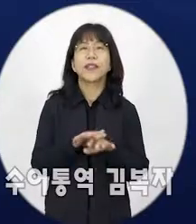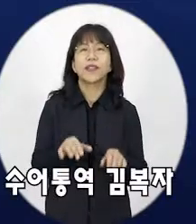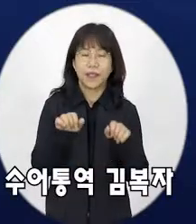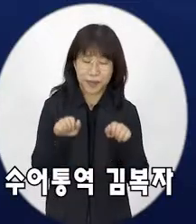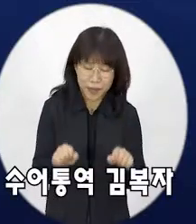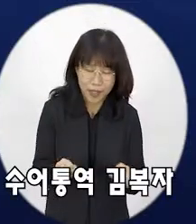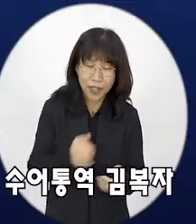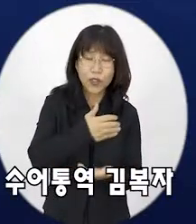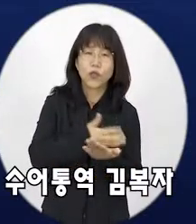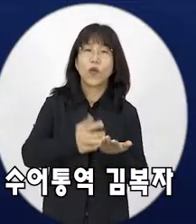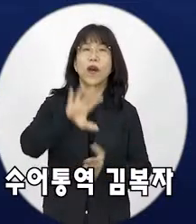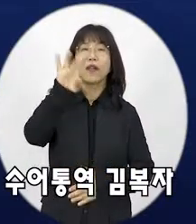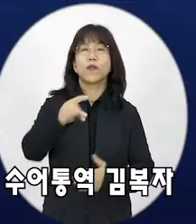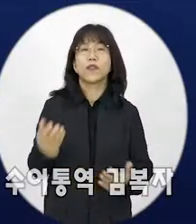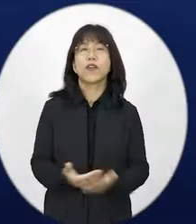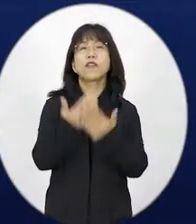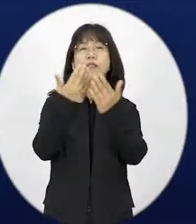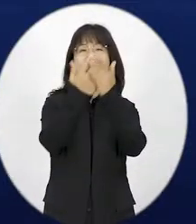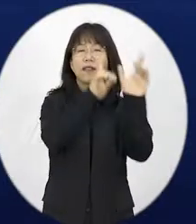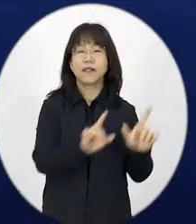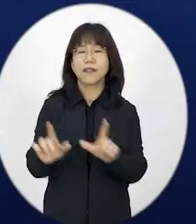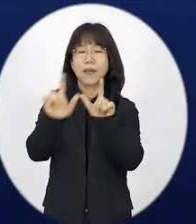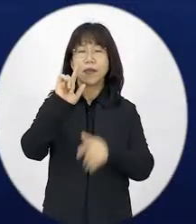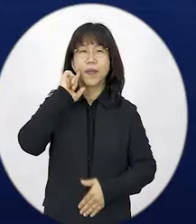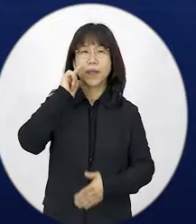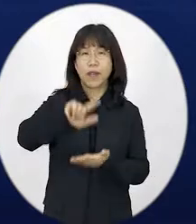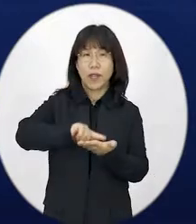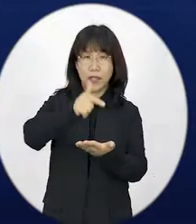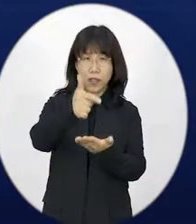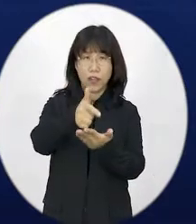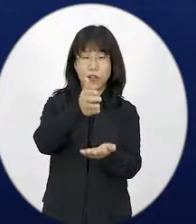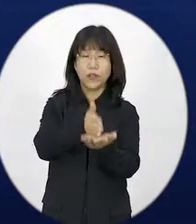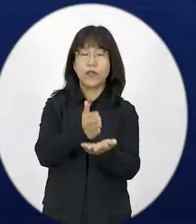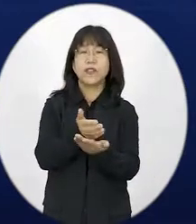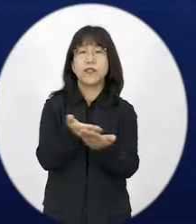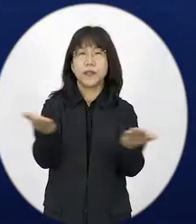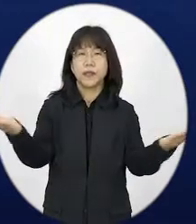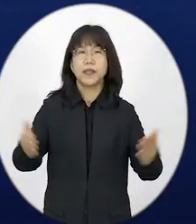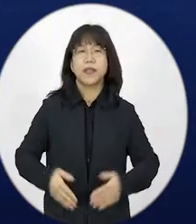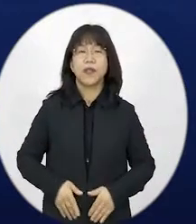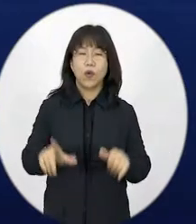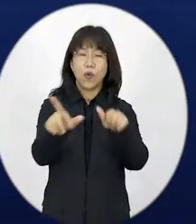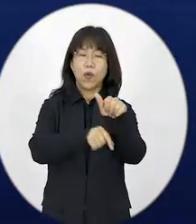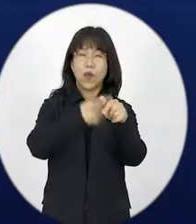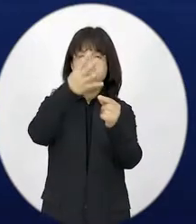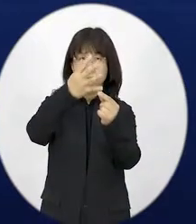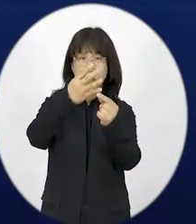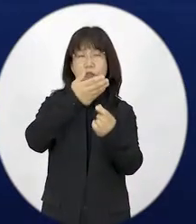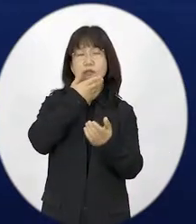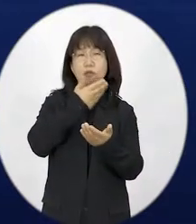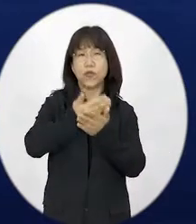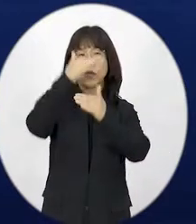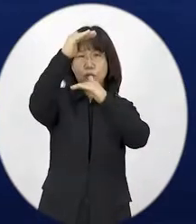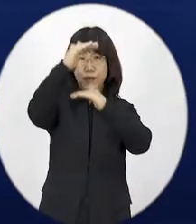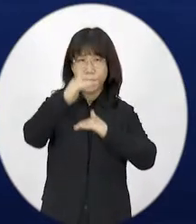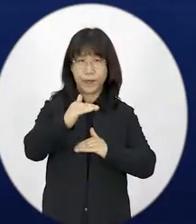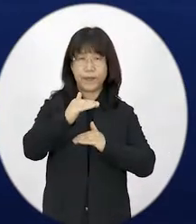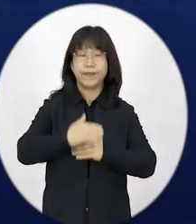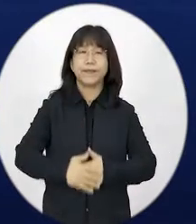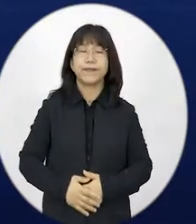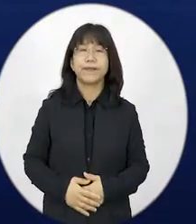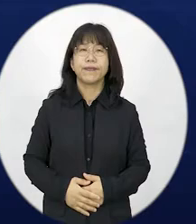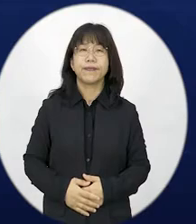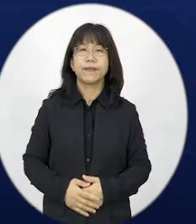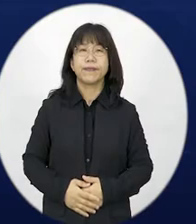국민 여러분 안녕하십니까? 조화로운 성장, 삶이 아름다운 강서, 아이강서TV 김민주입니다. 5월 넷째 주 주간 주요